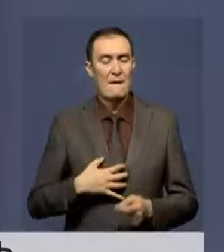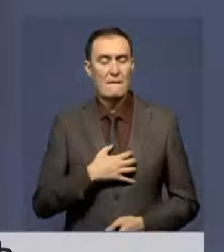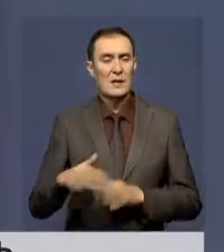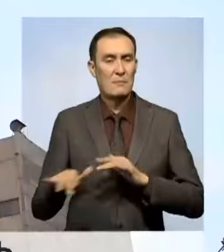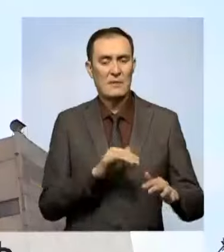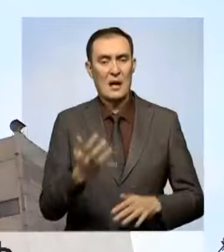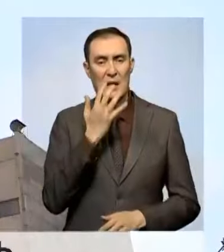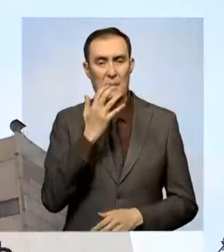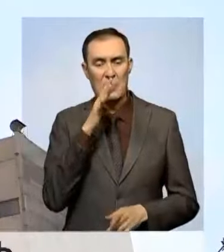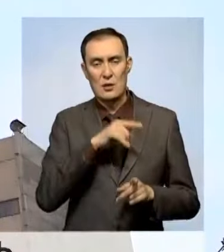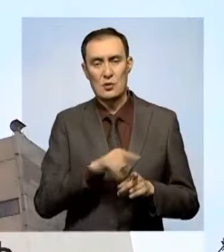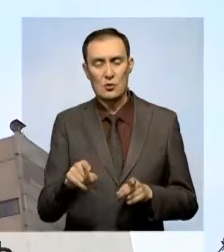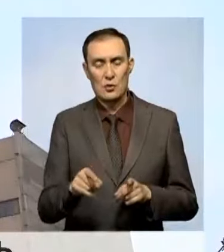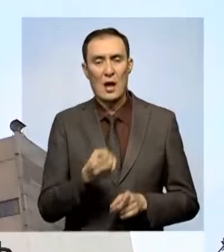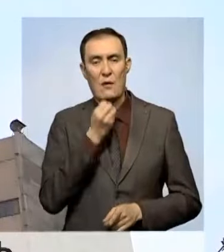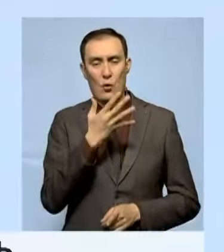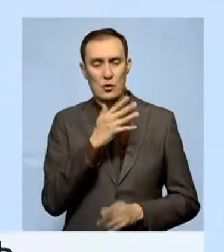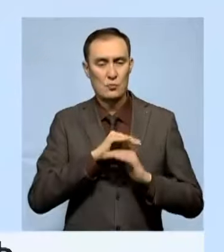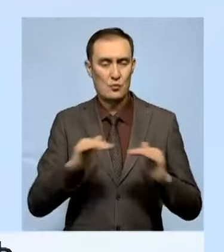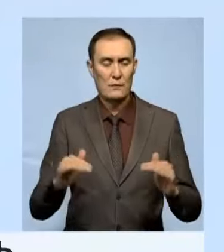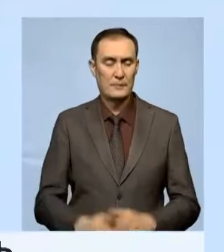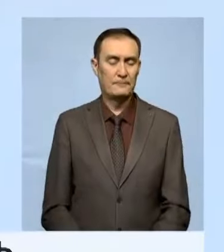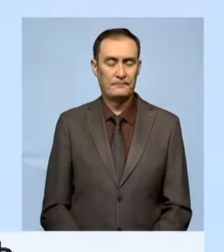провести отопительный сезон на должном уровне.